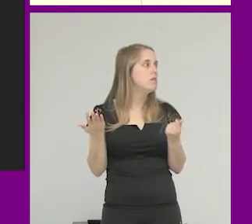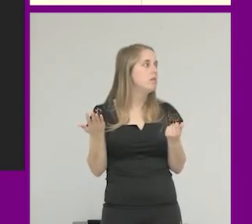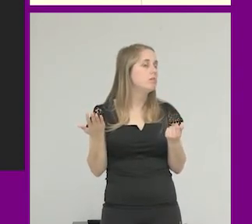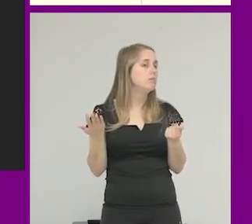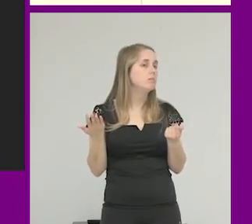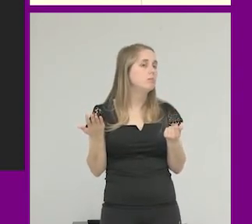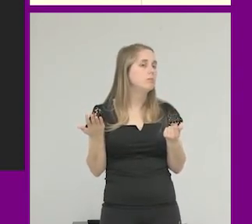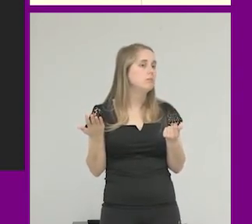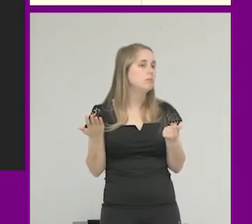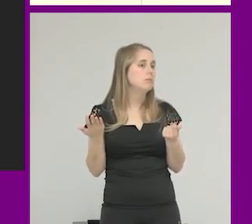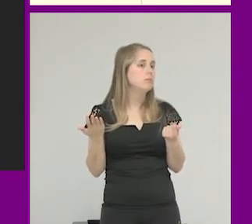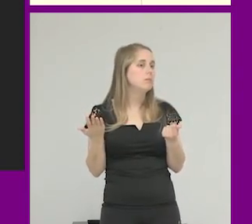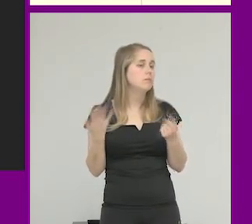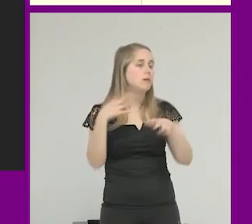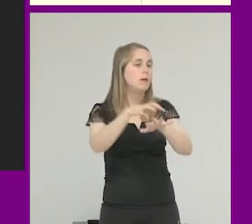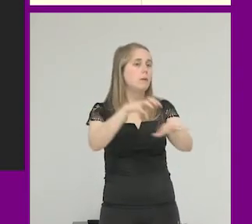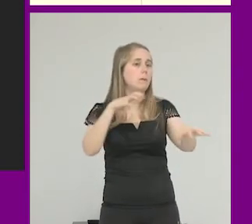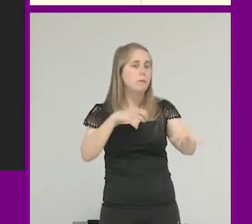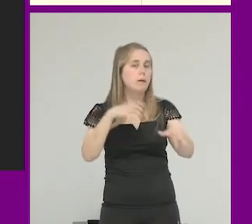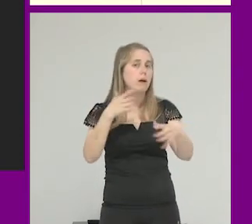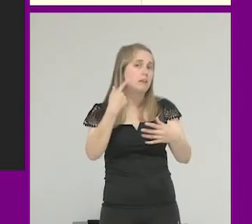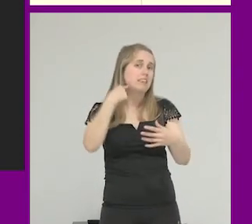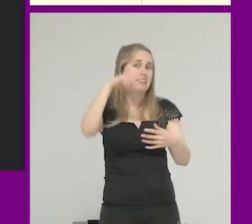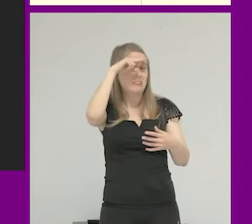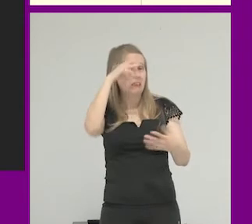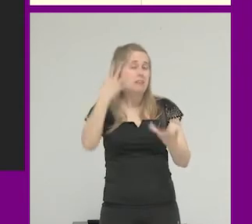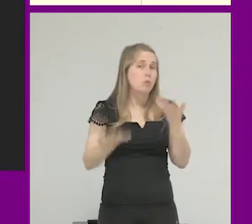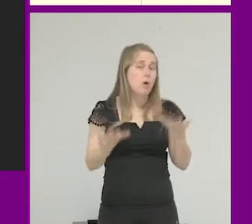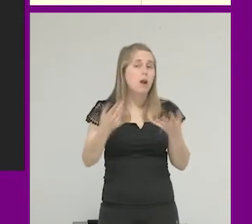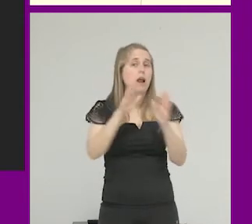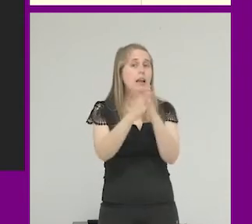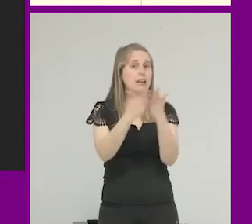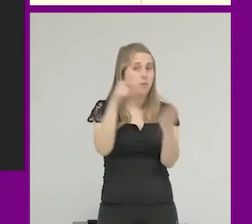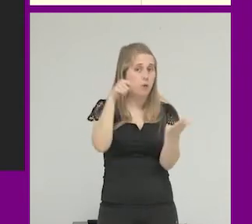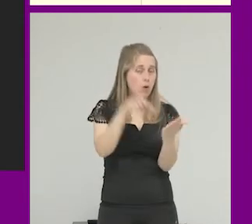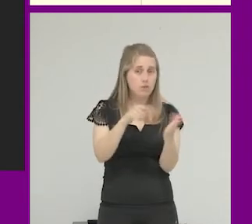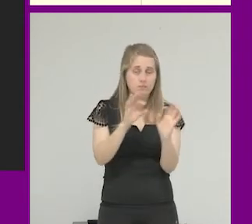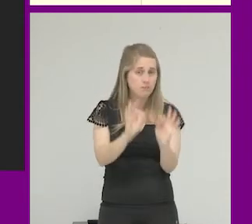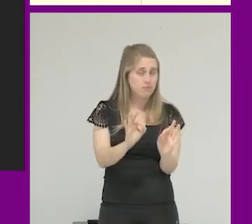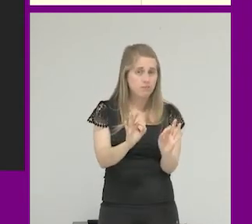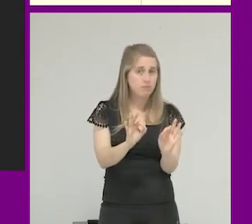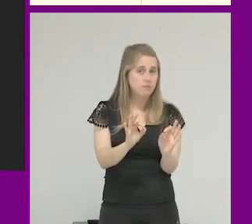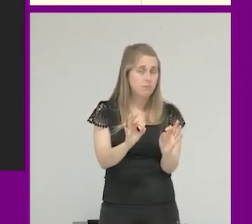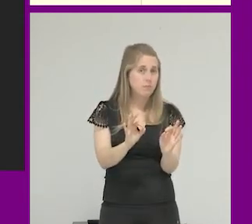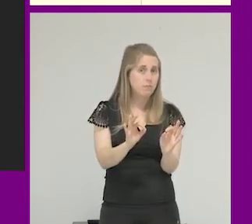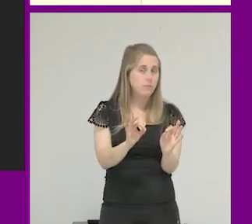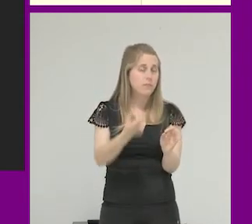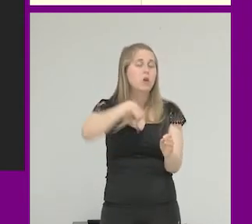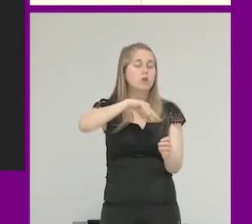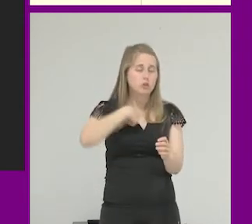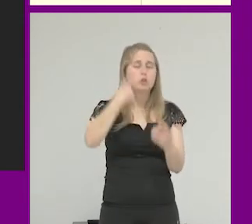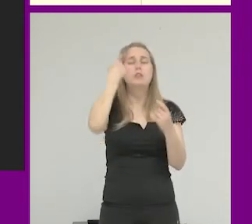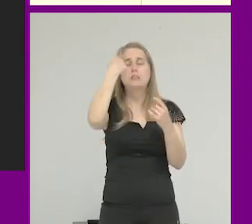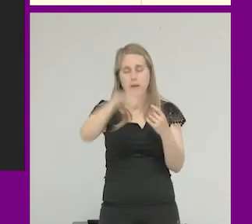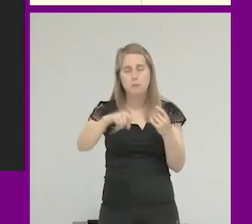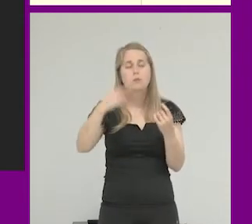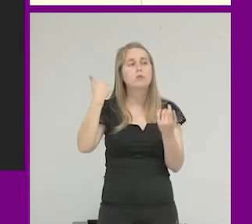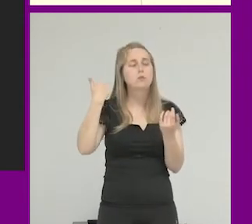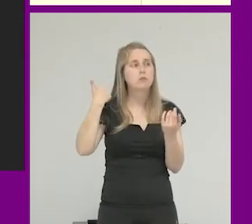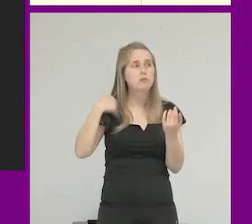Eta hori, eta be, asko kezkatzen gaituna da, liburuak ez da zela, eta gainena, badakugula,